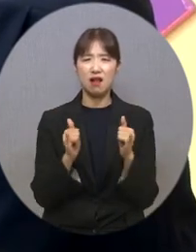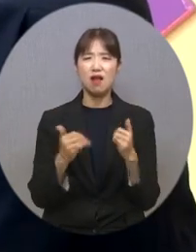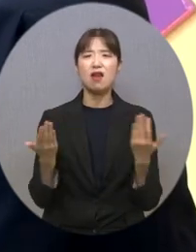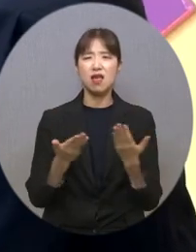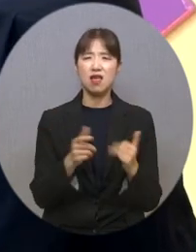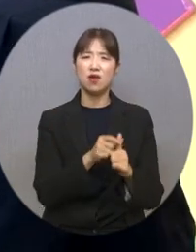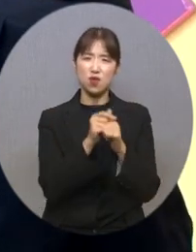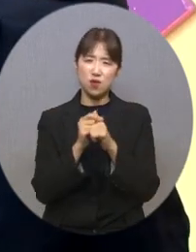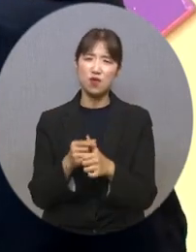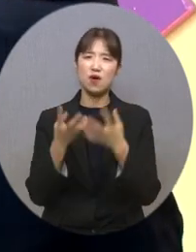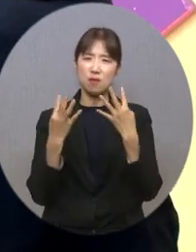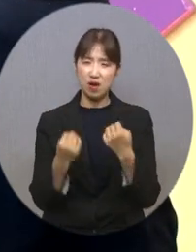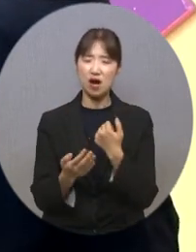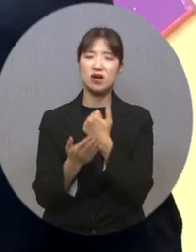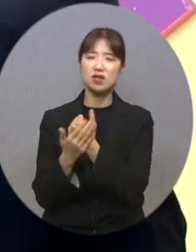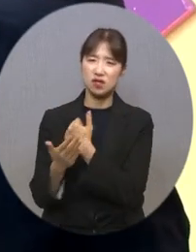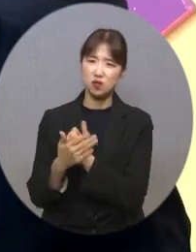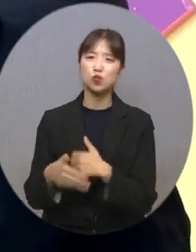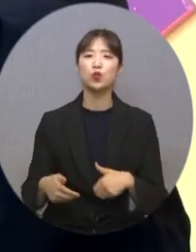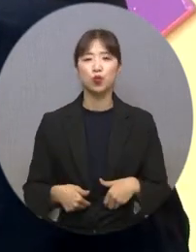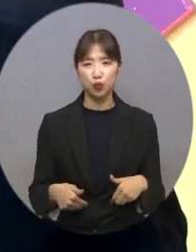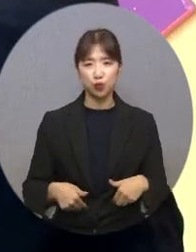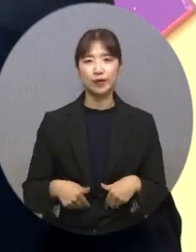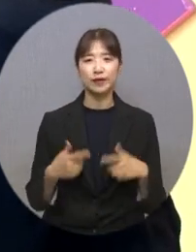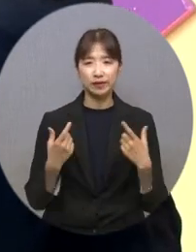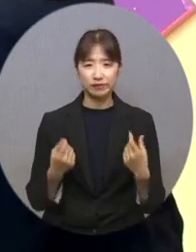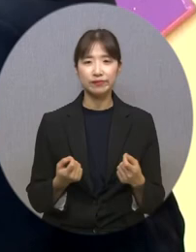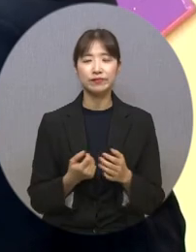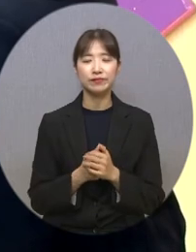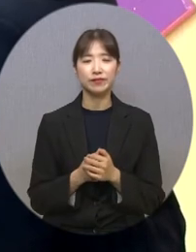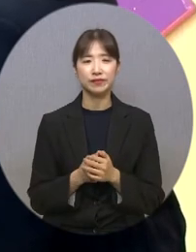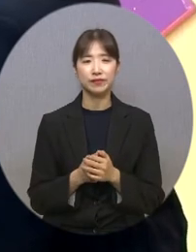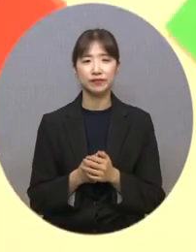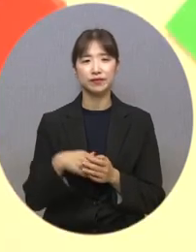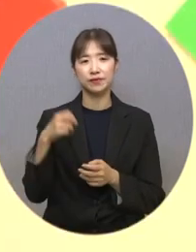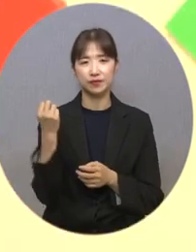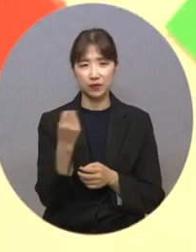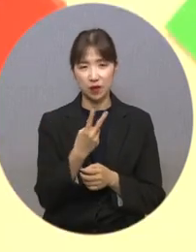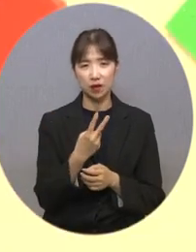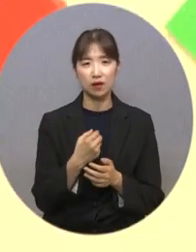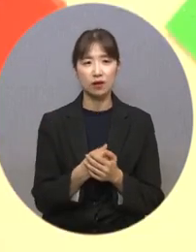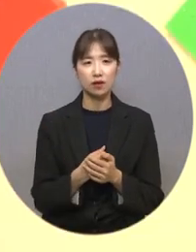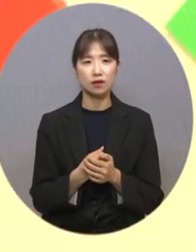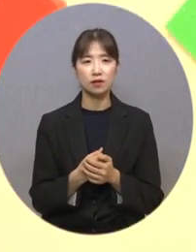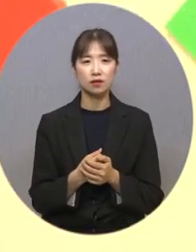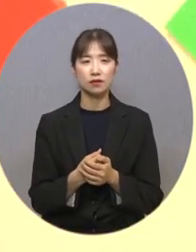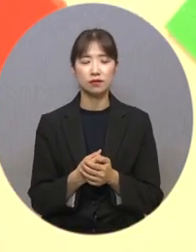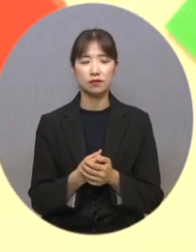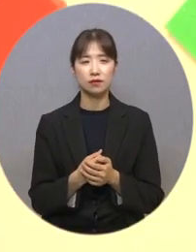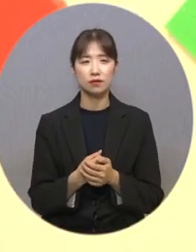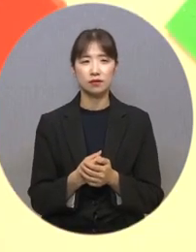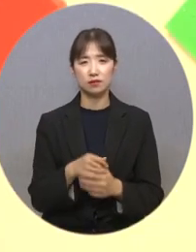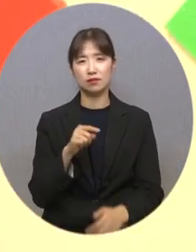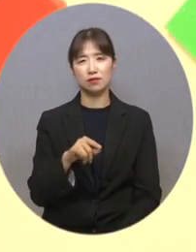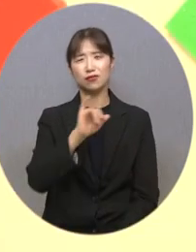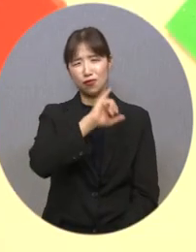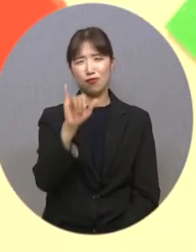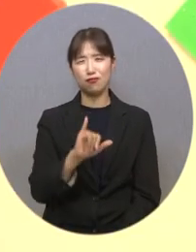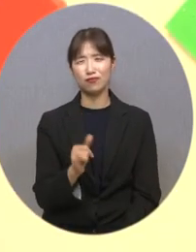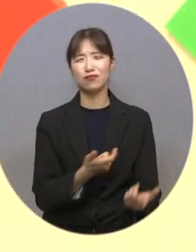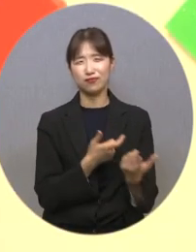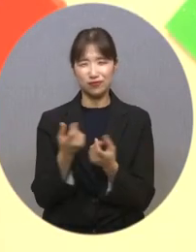있는 지원이 필요하다고 이렇게 생각을 하고 있고요. 네. 이제 또 하나는 이제 이 부분들은 뭐